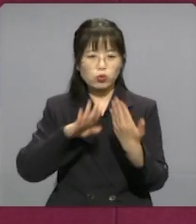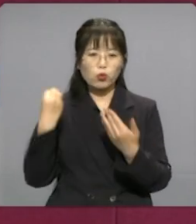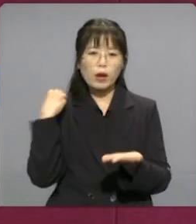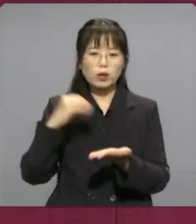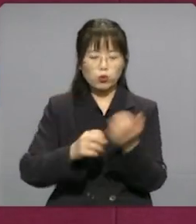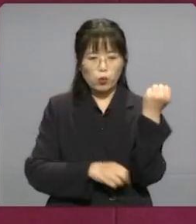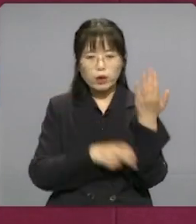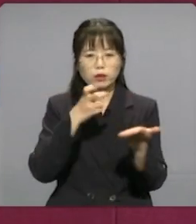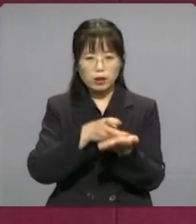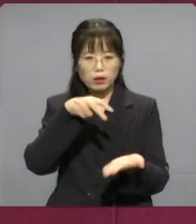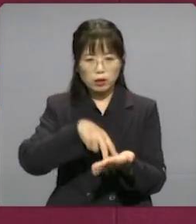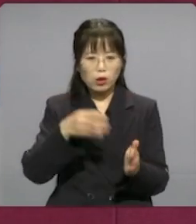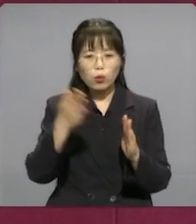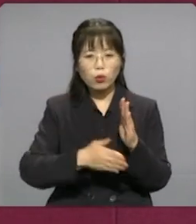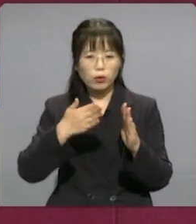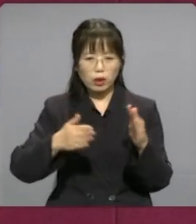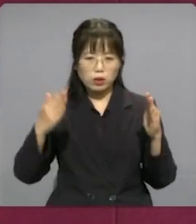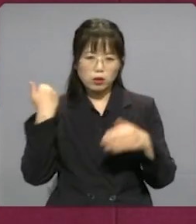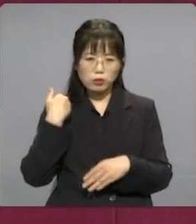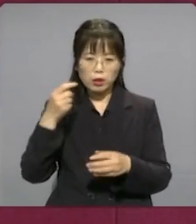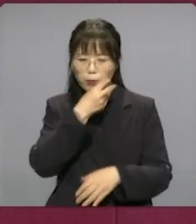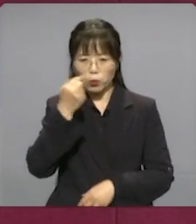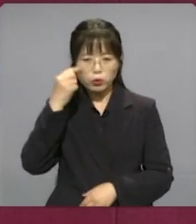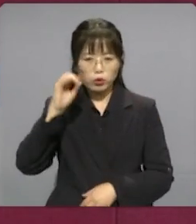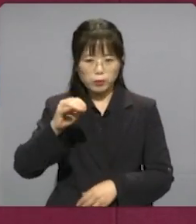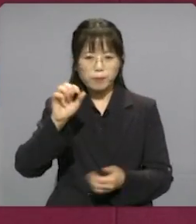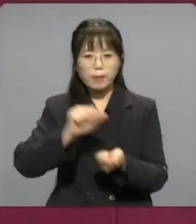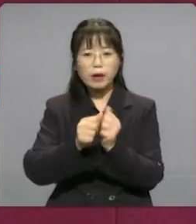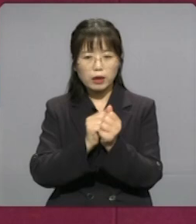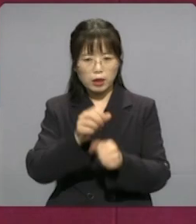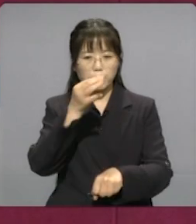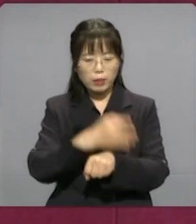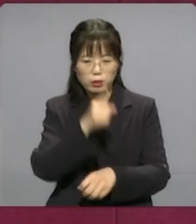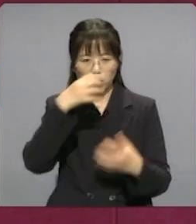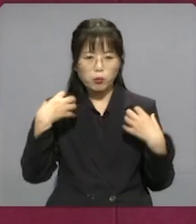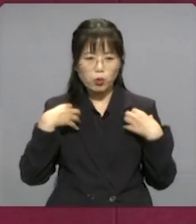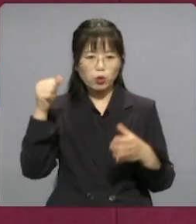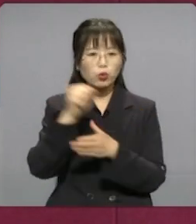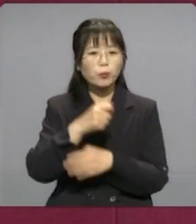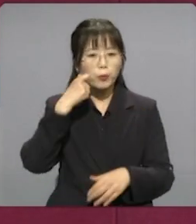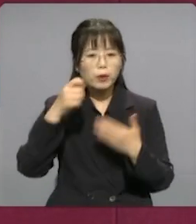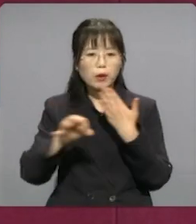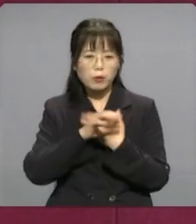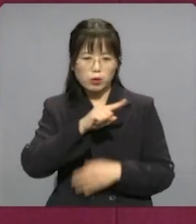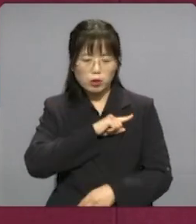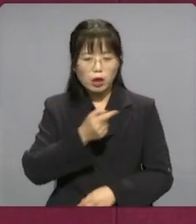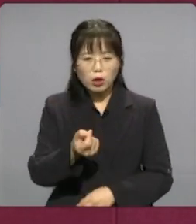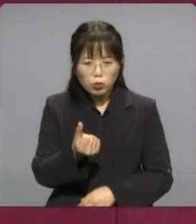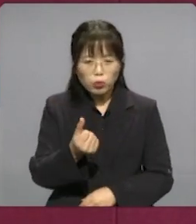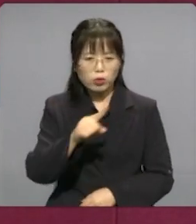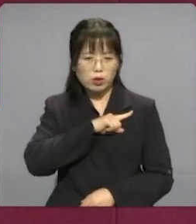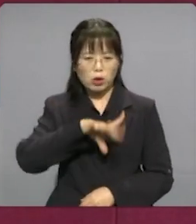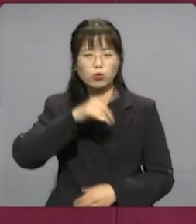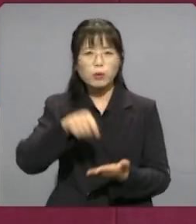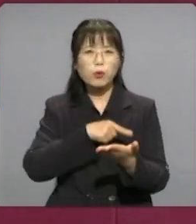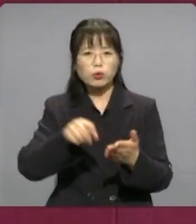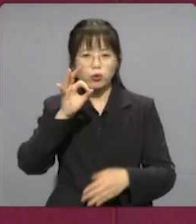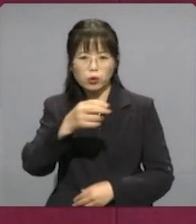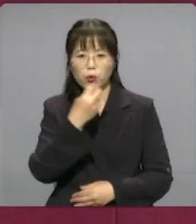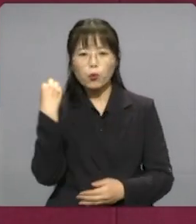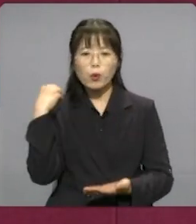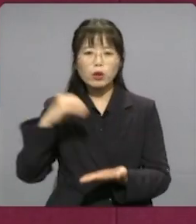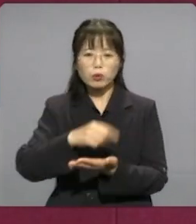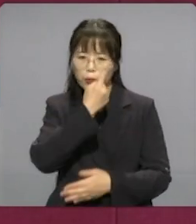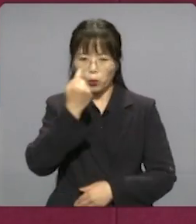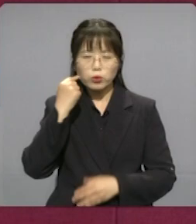공공의 전세보증금 반환 채권 매입, 그리고 정부가 이를 정수용하지 못하겠다면 최소한 최우선 보증금 회수 보장 및